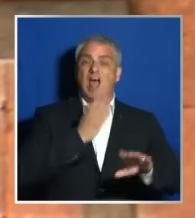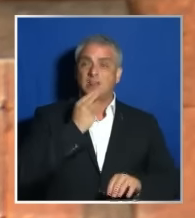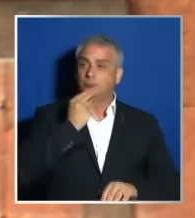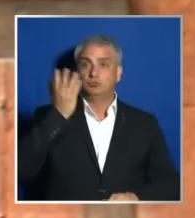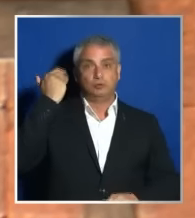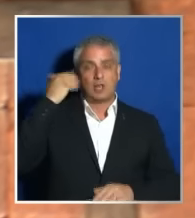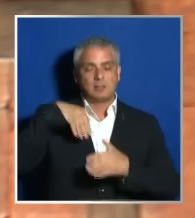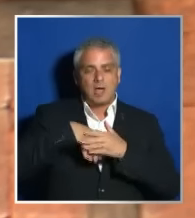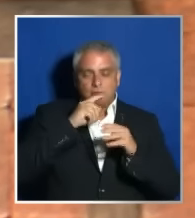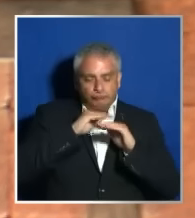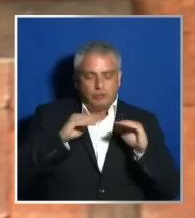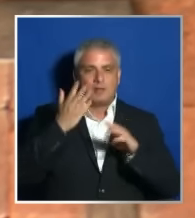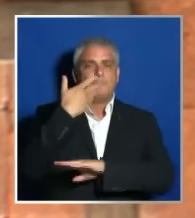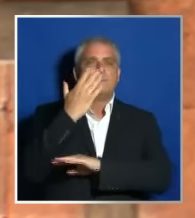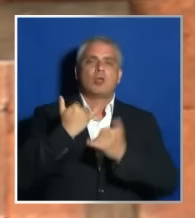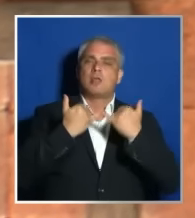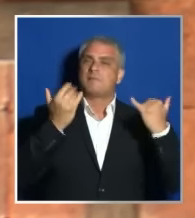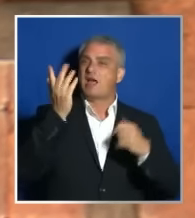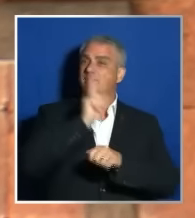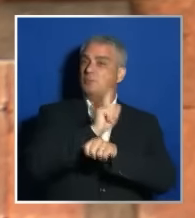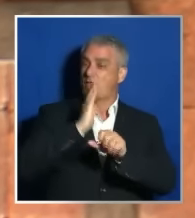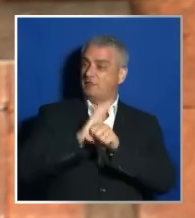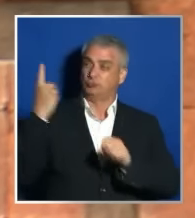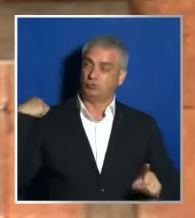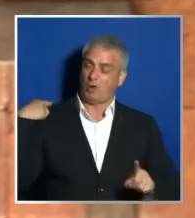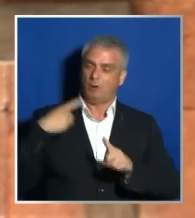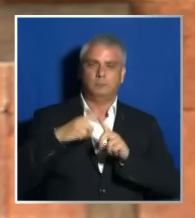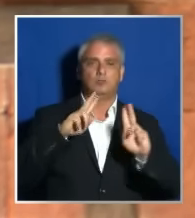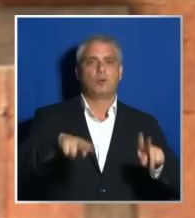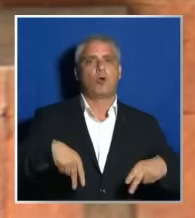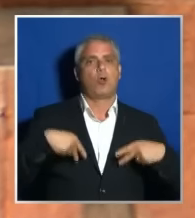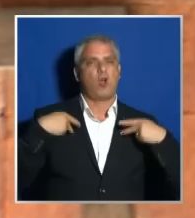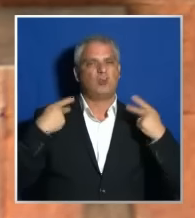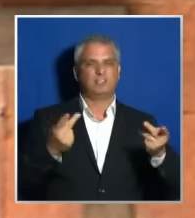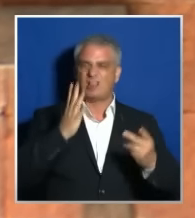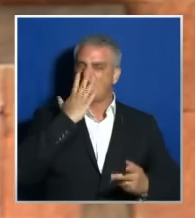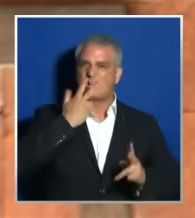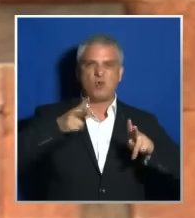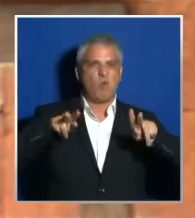האנטישמיות שהייתה חבויה במדינות המערב מאז השואה חוזרת במלוא כיעורה.